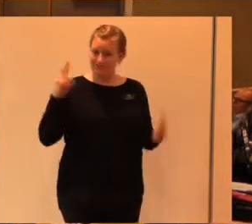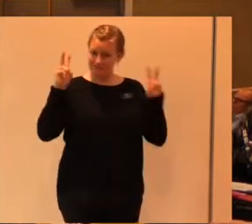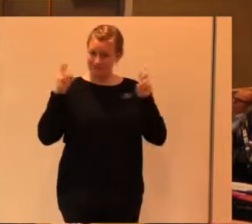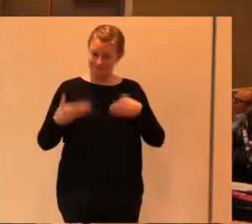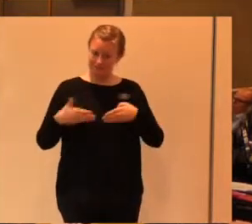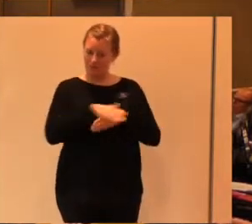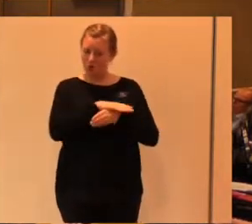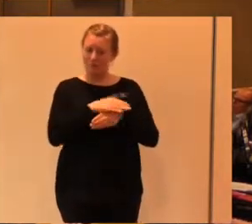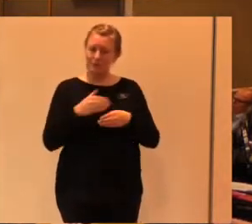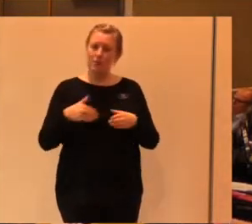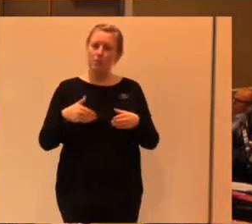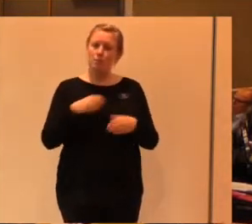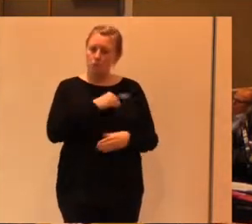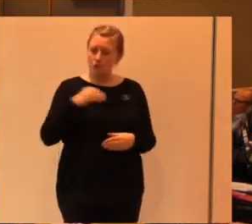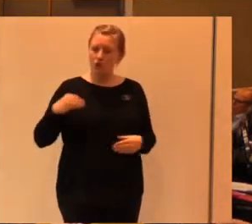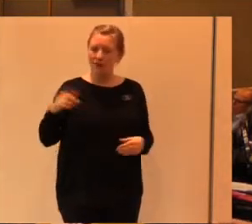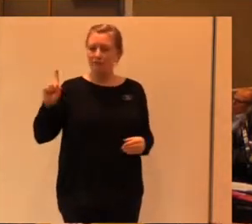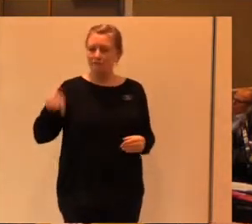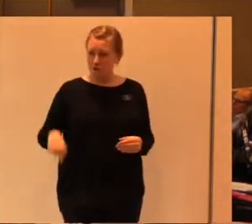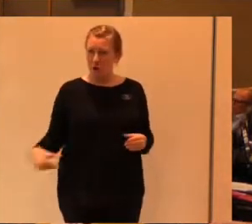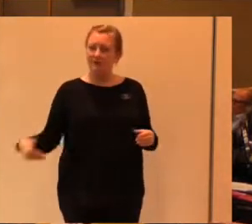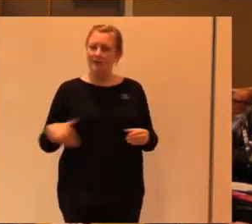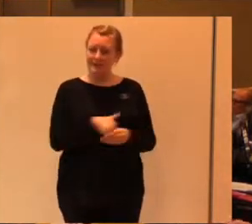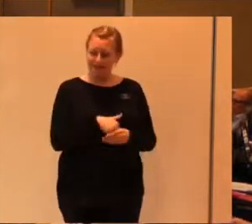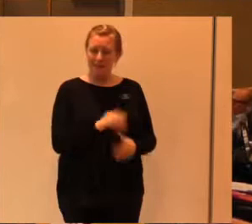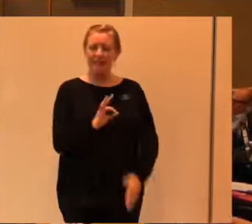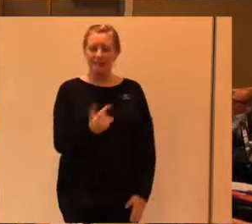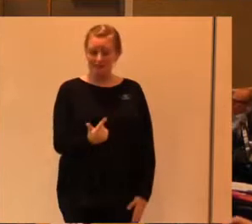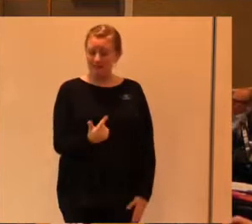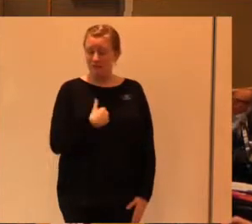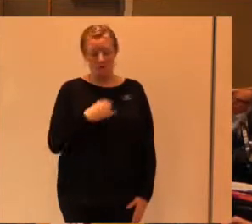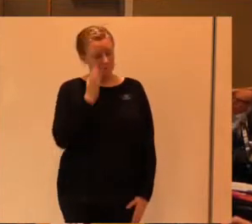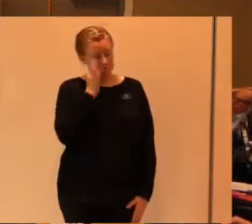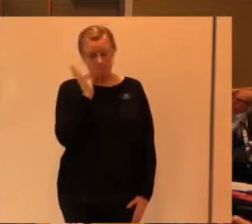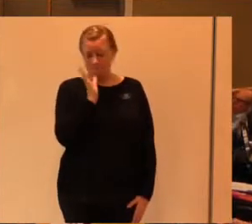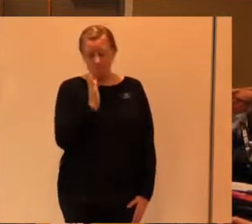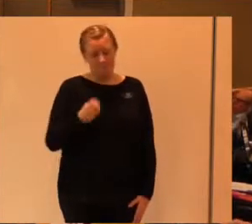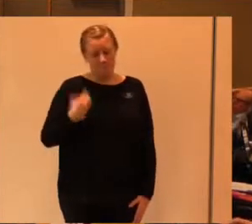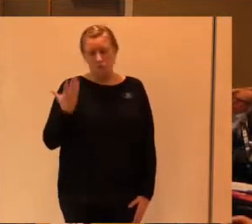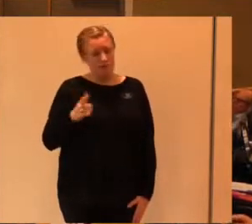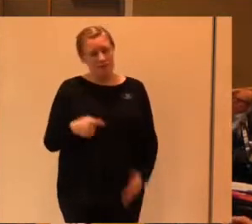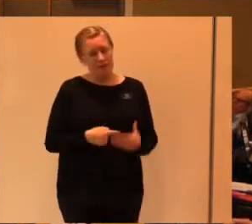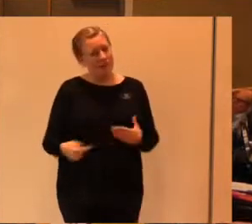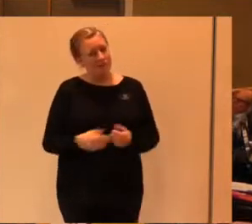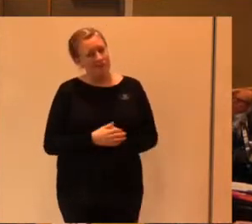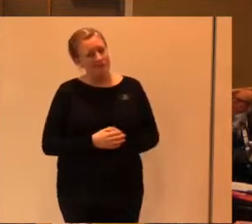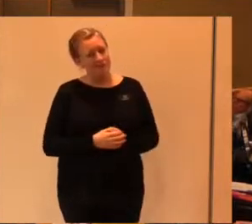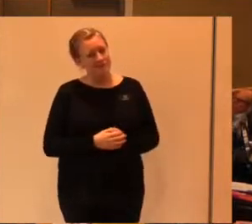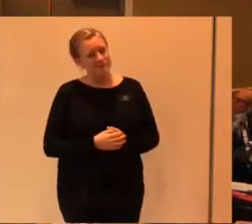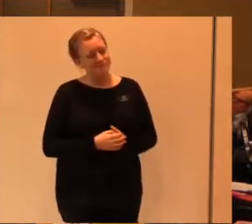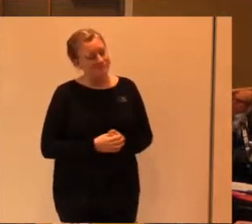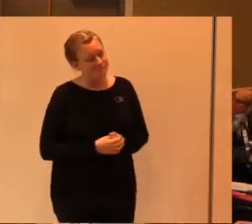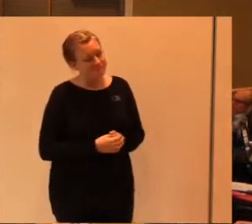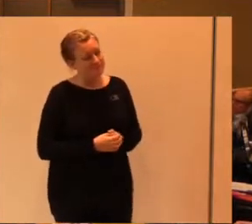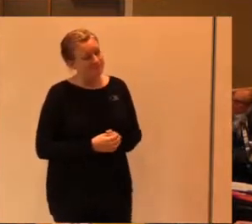för delaktighet. Jag tycker att det är ett bra namn. Och jag skulle vilja påstå att vi har,